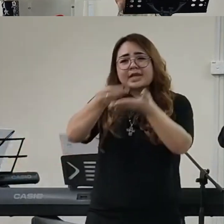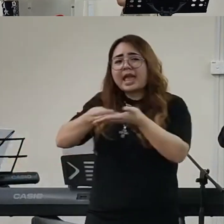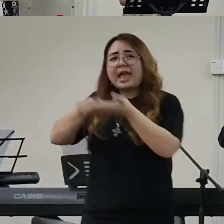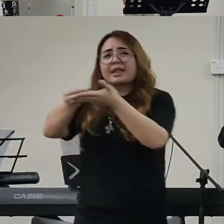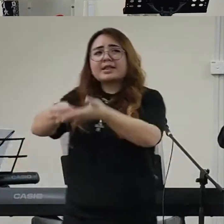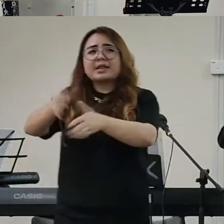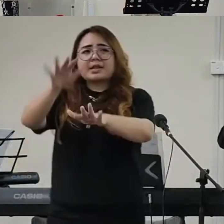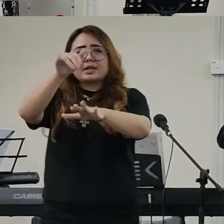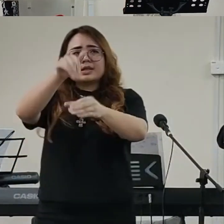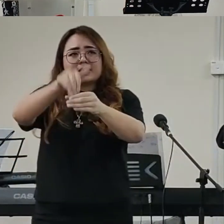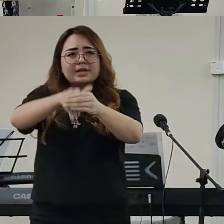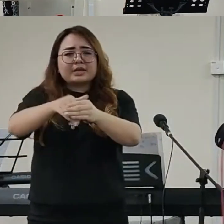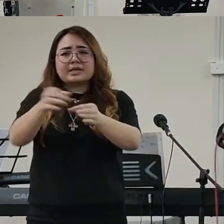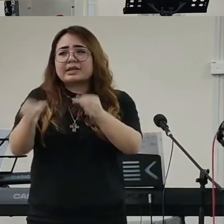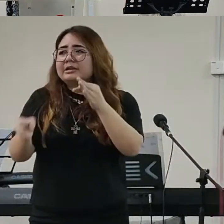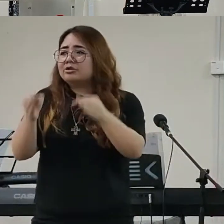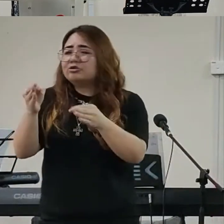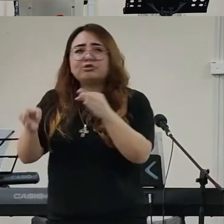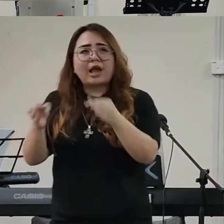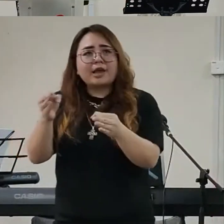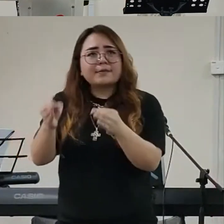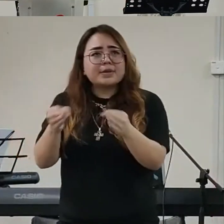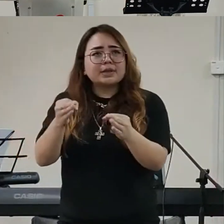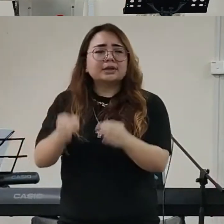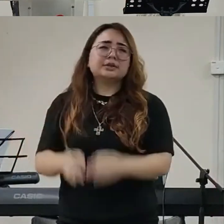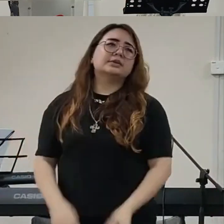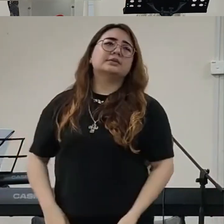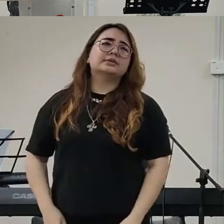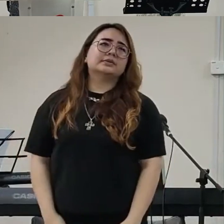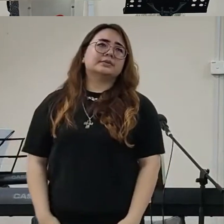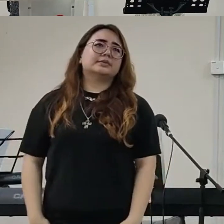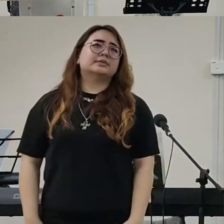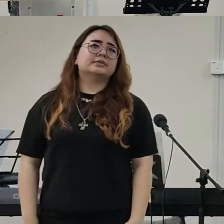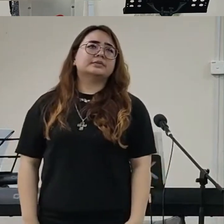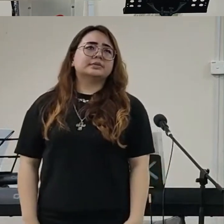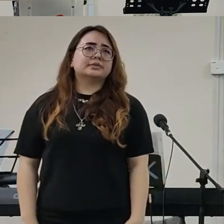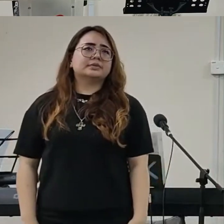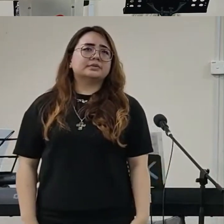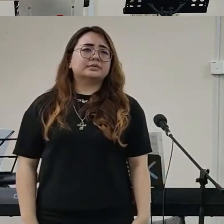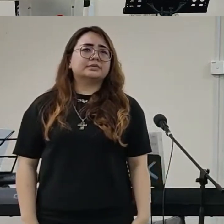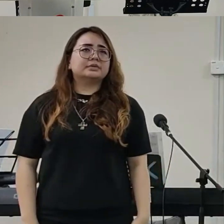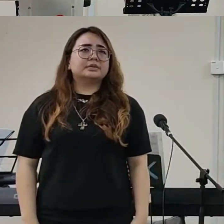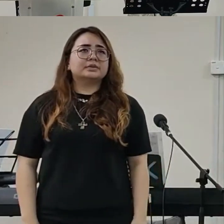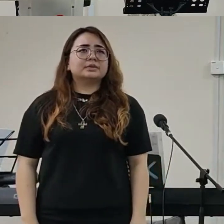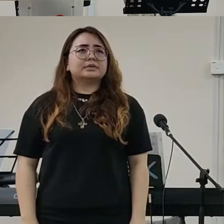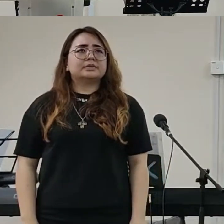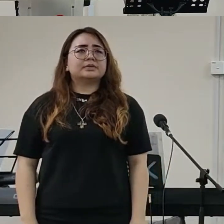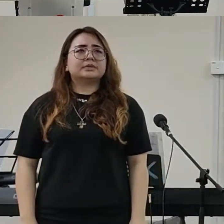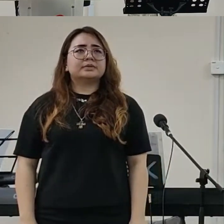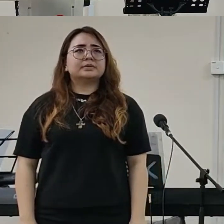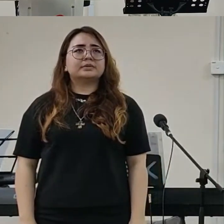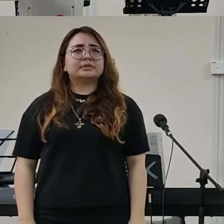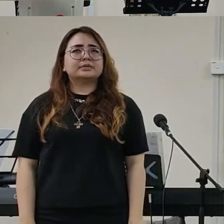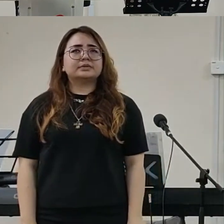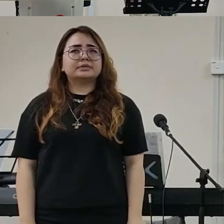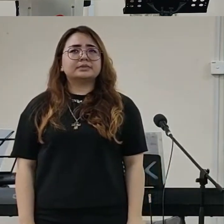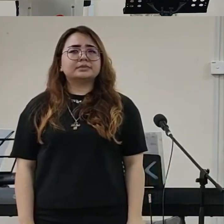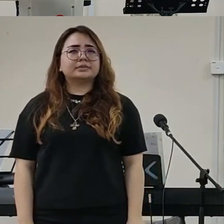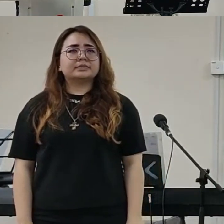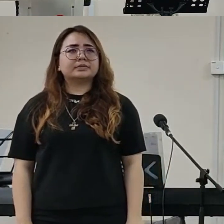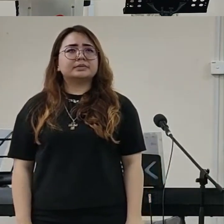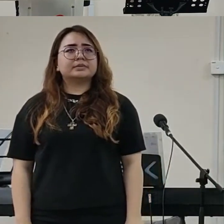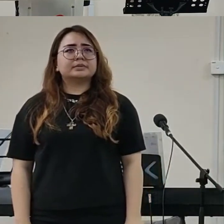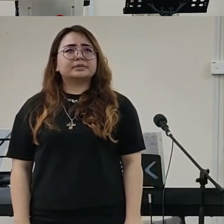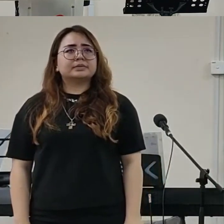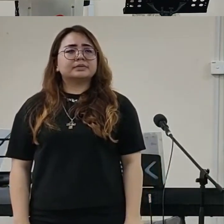找，被赶散的我必领回，受伤的我必包扎，患病的我必养壮，肥壮的我却